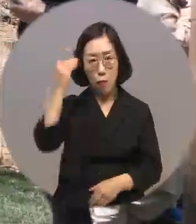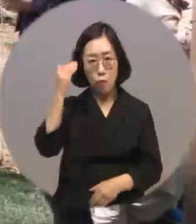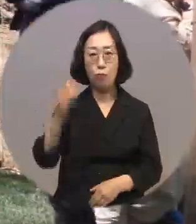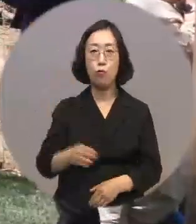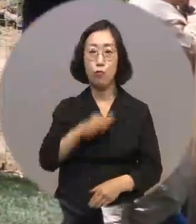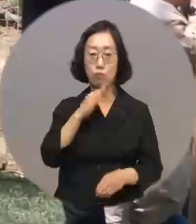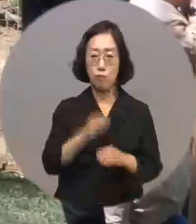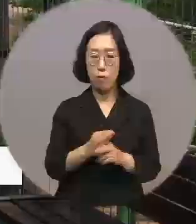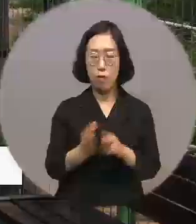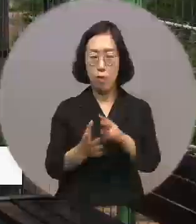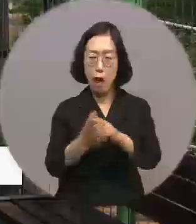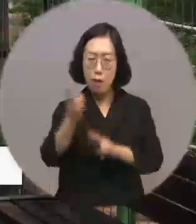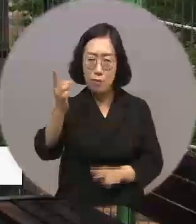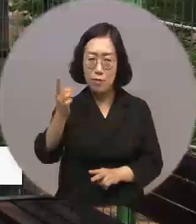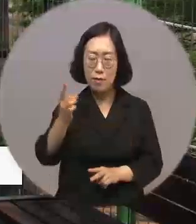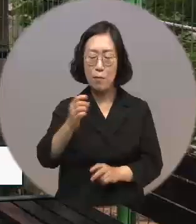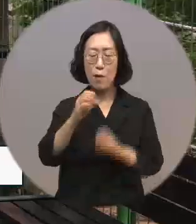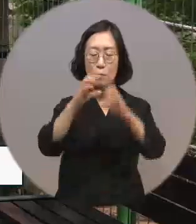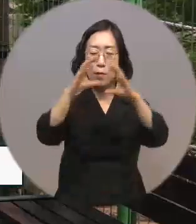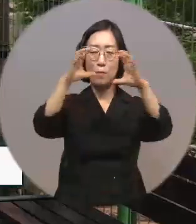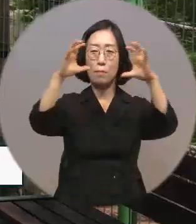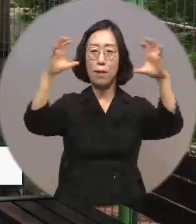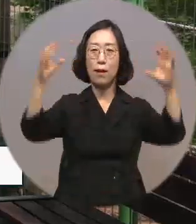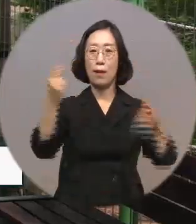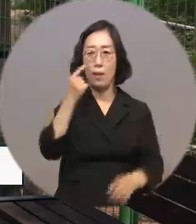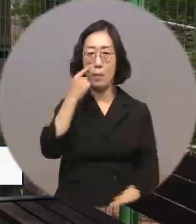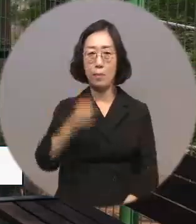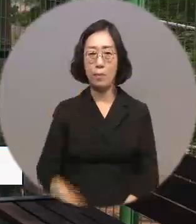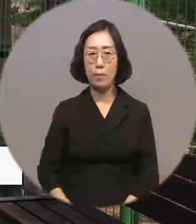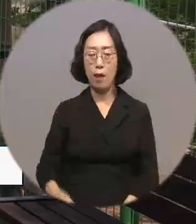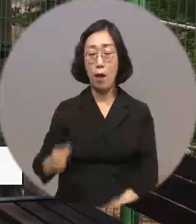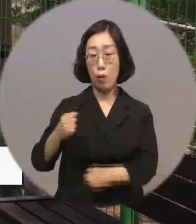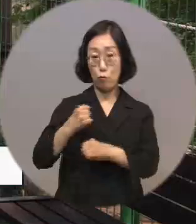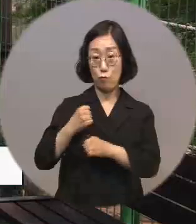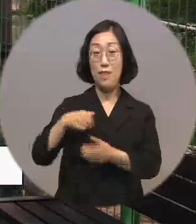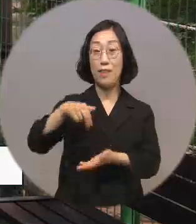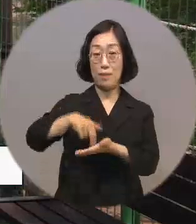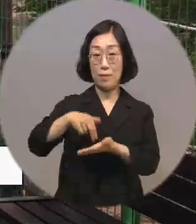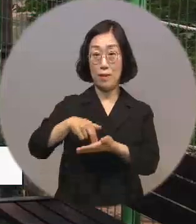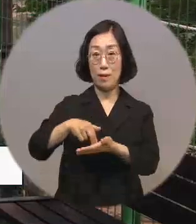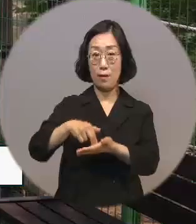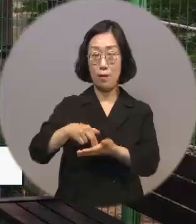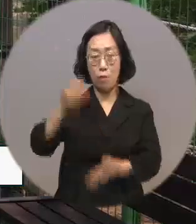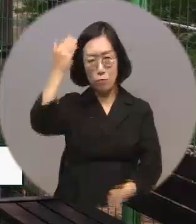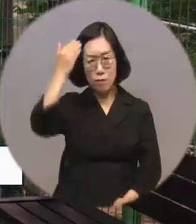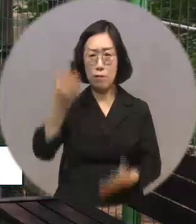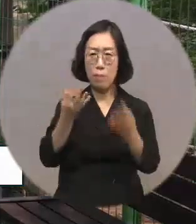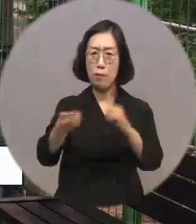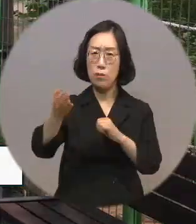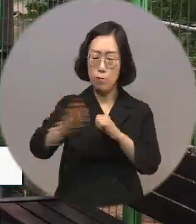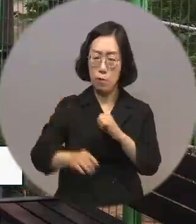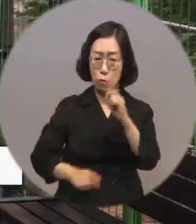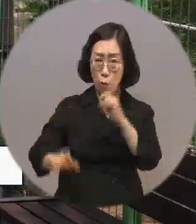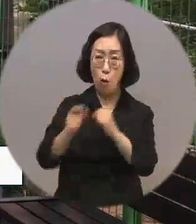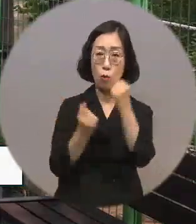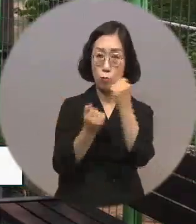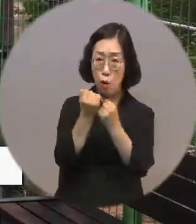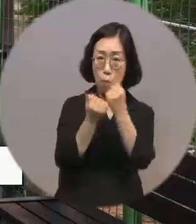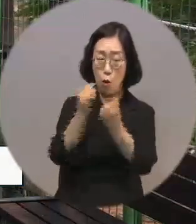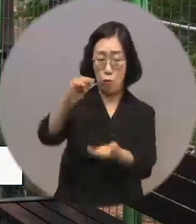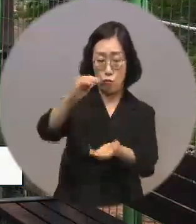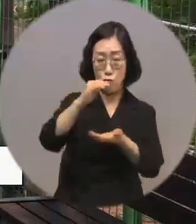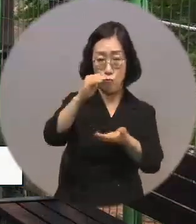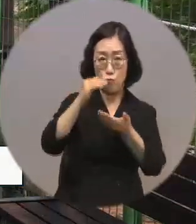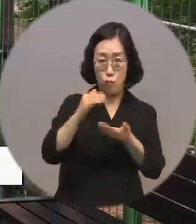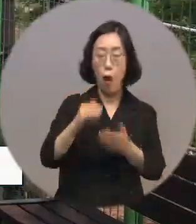미래를 그려봅니다. 저는 제가 직업이 군인이고 하다 보니까 많이 알고 있다고 생각했는데 또 설명해 주시는 거 듣다 보니까 몰랐던